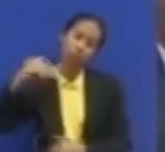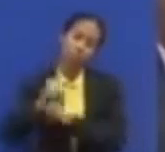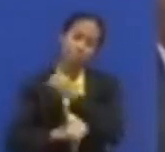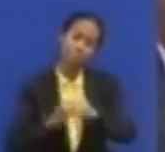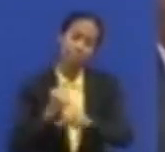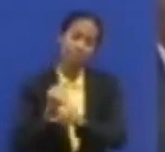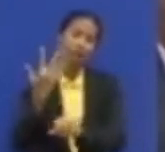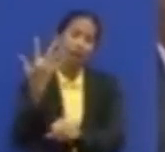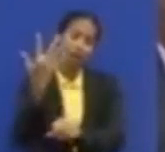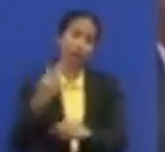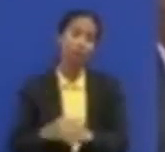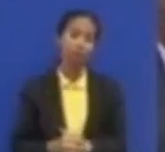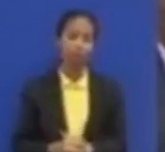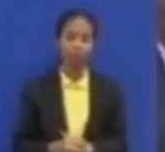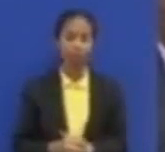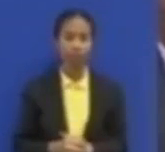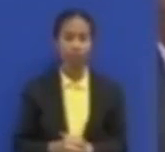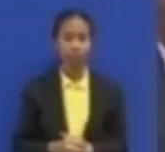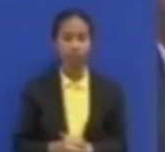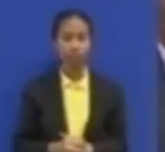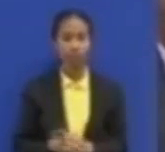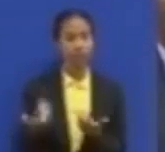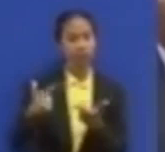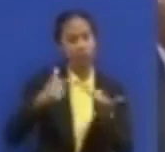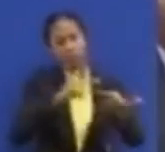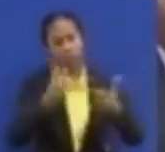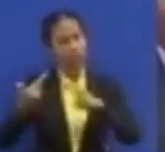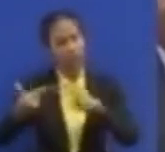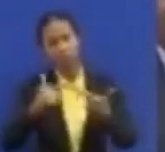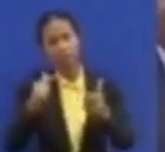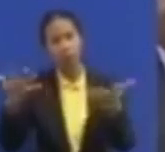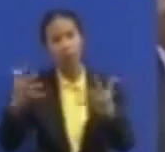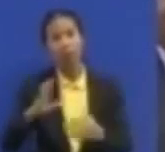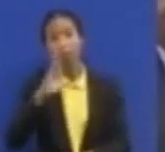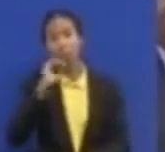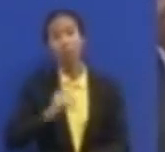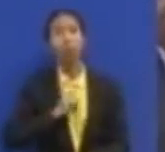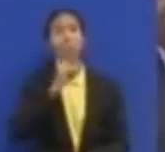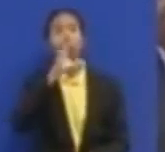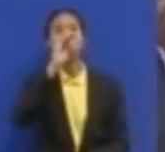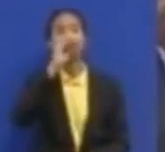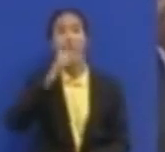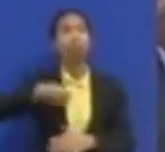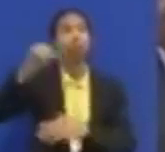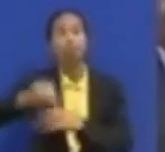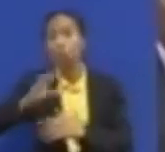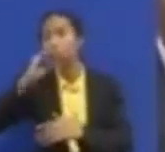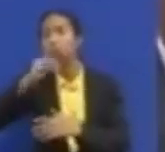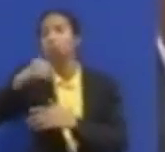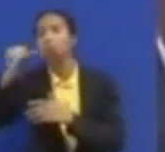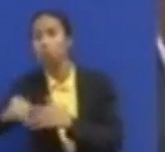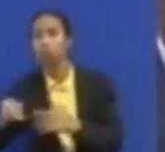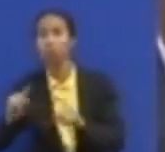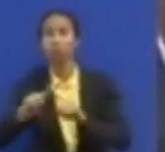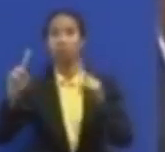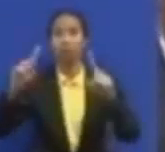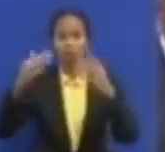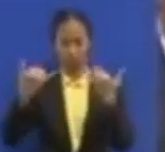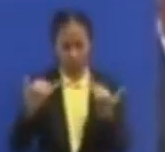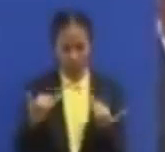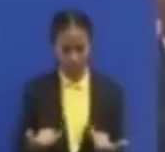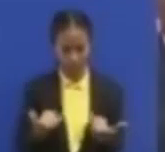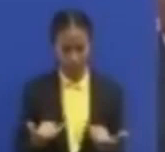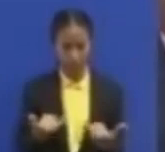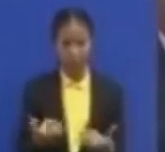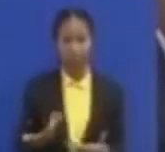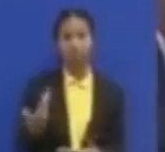ใหญ่ก็ไม่ได้มีการถกเถียงกันพูดคนเดียวแล้วจบแต่วันนี้เราไม่มีสภาแต่มา